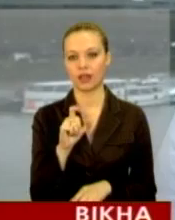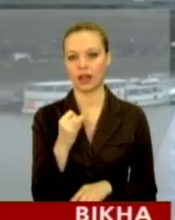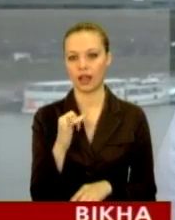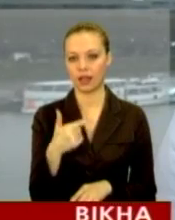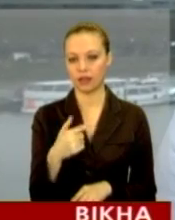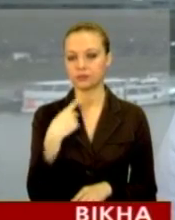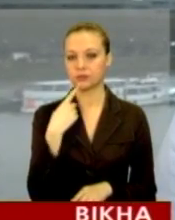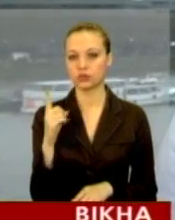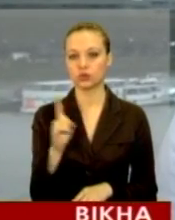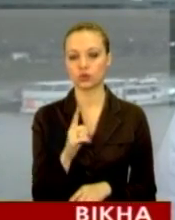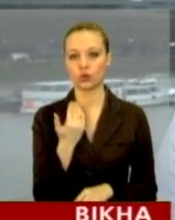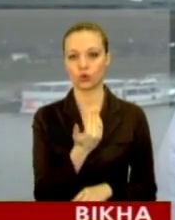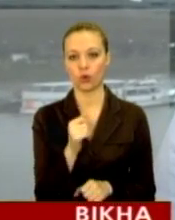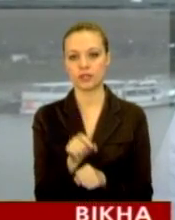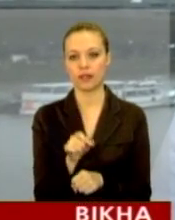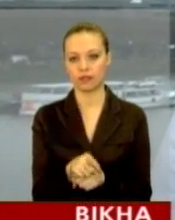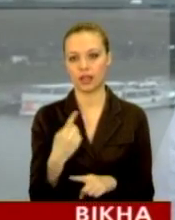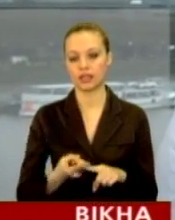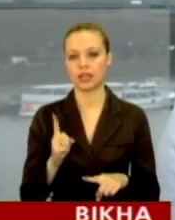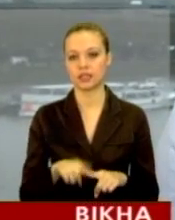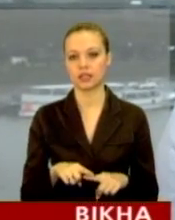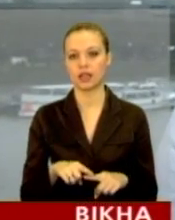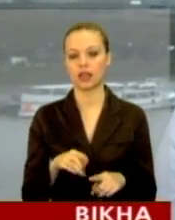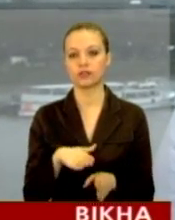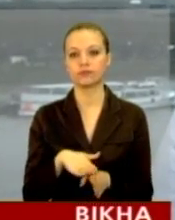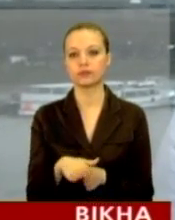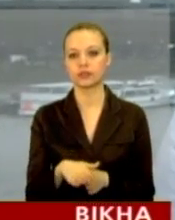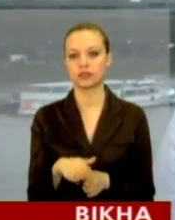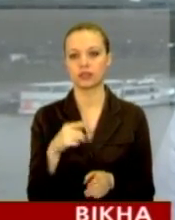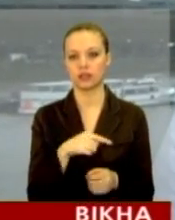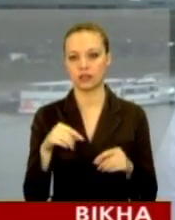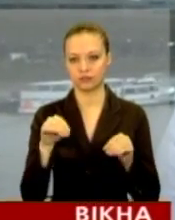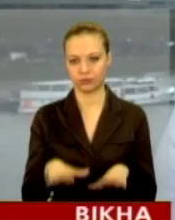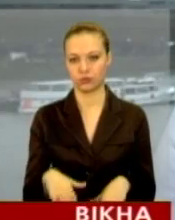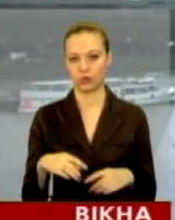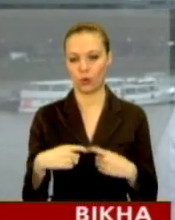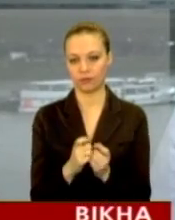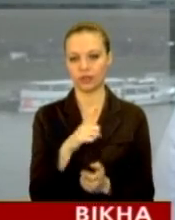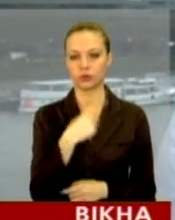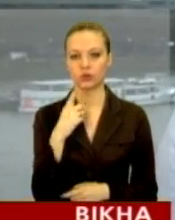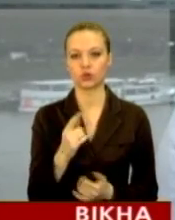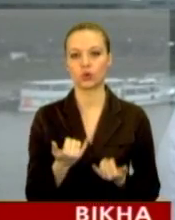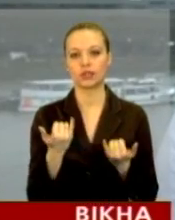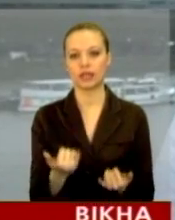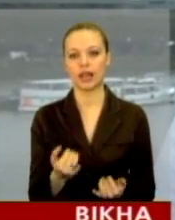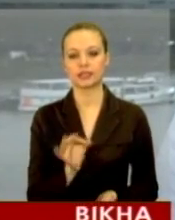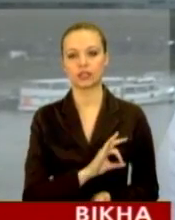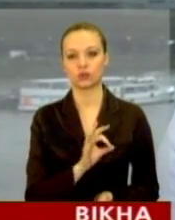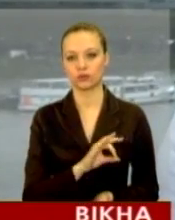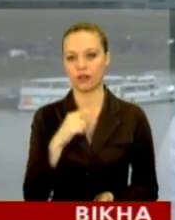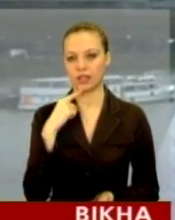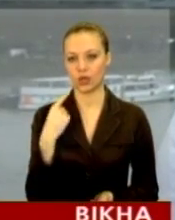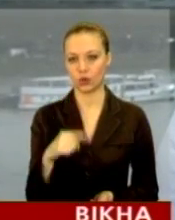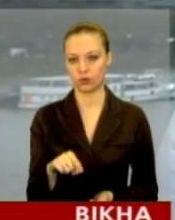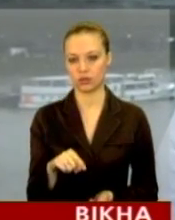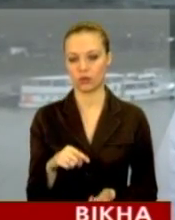Хейг заявив, що його завдання – це домогтися деескалації конфлікту. Він заявив, що для застосування